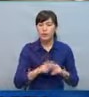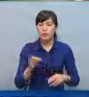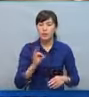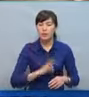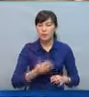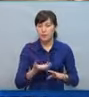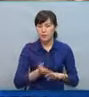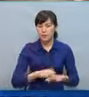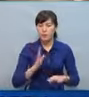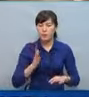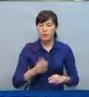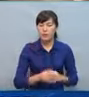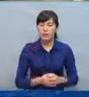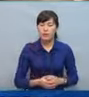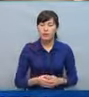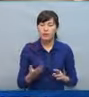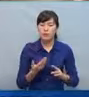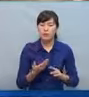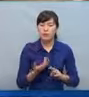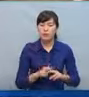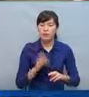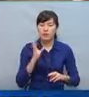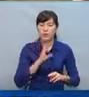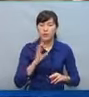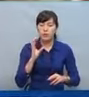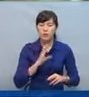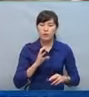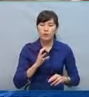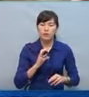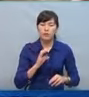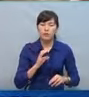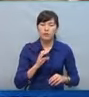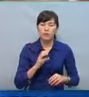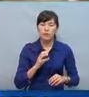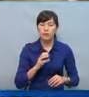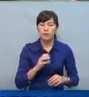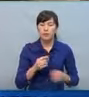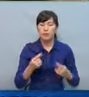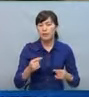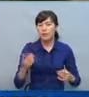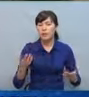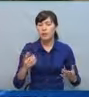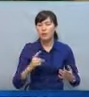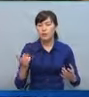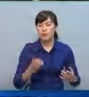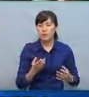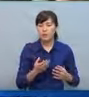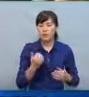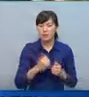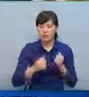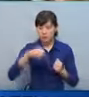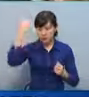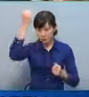қиындап көп атыр. Сол судың бас жағына негізінде сару жүйінен салыну керек па, басқа керек па, оның жылда жаңағы жерде